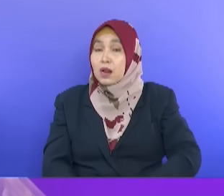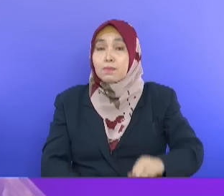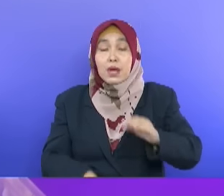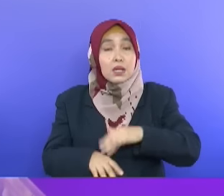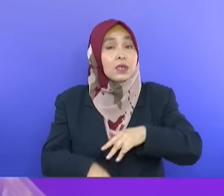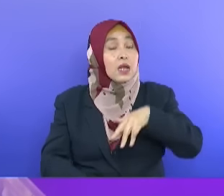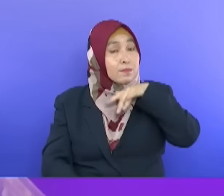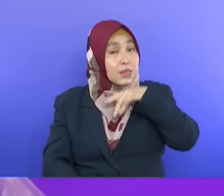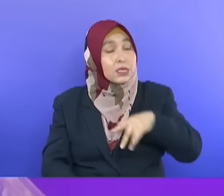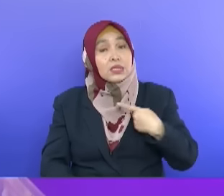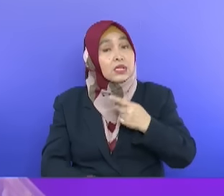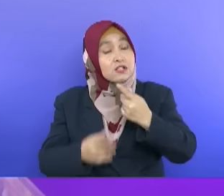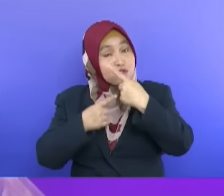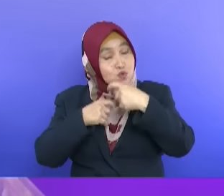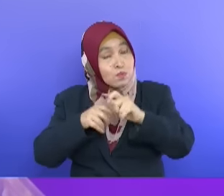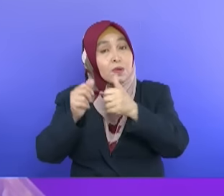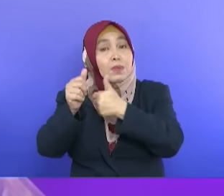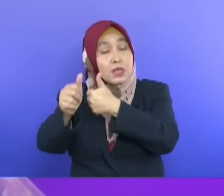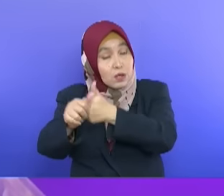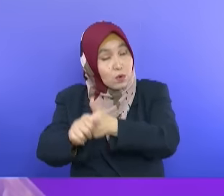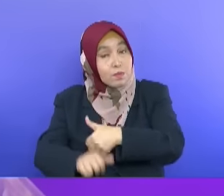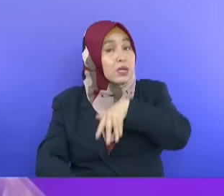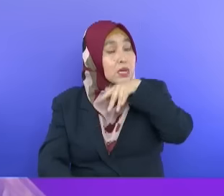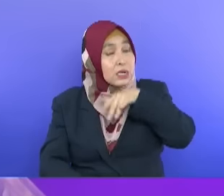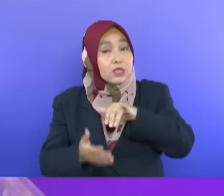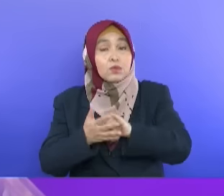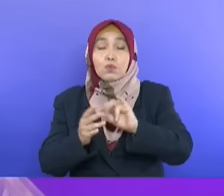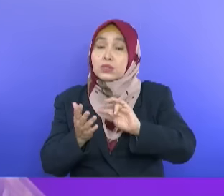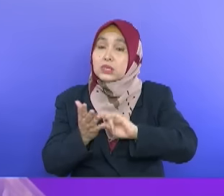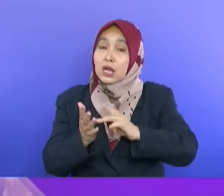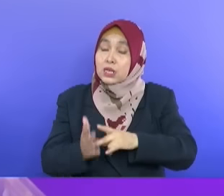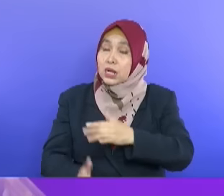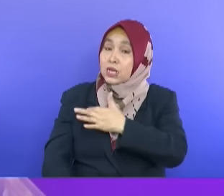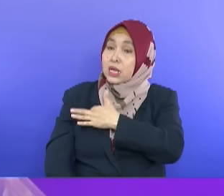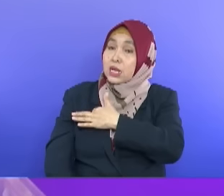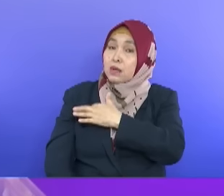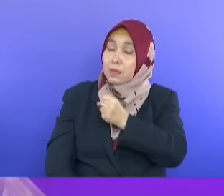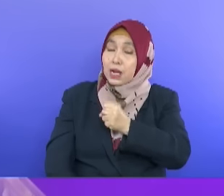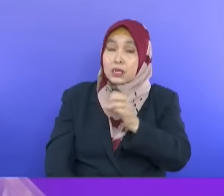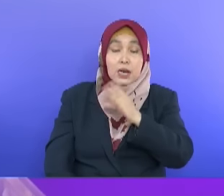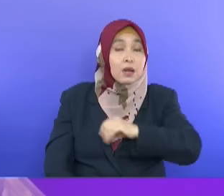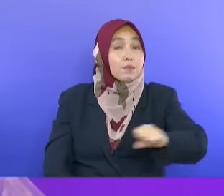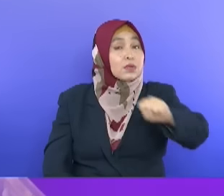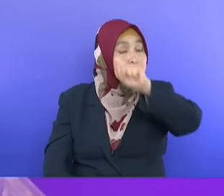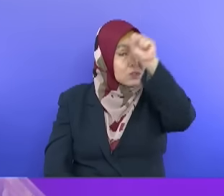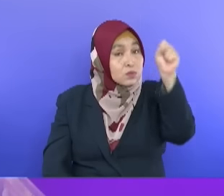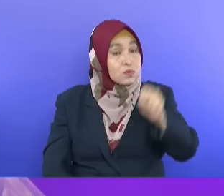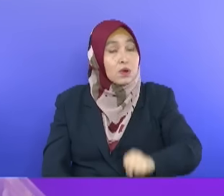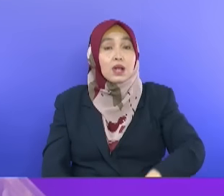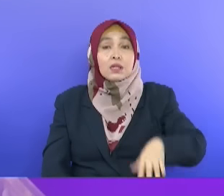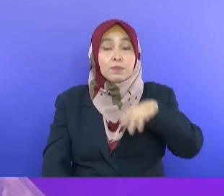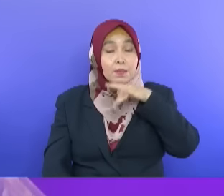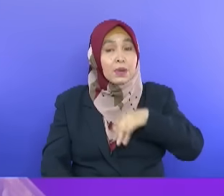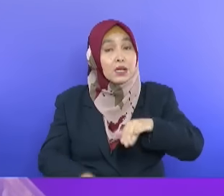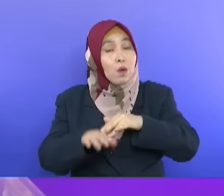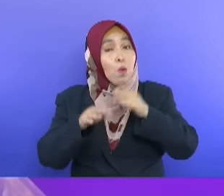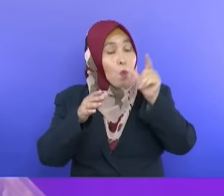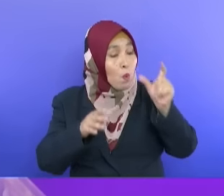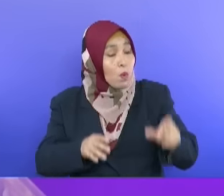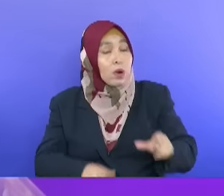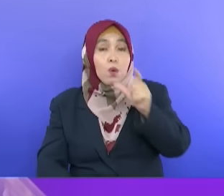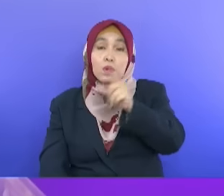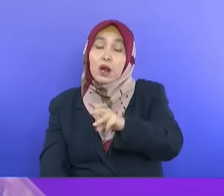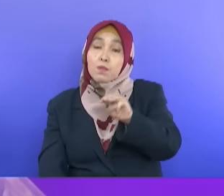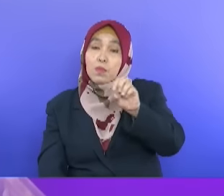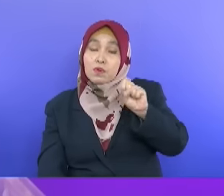tetapi kita coba mengikut kepada nabi itulah tanda iman pandai iman dan mempersoalkan nabi ini di kalangan orang musyrik termasuklah